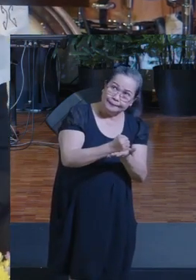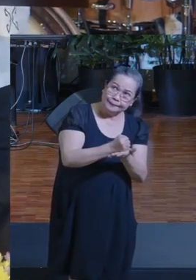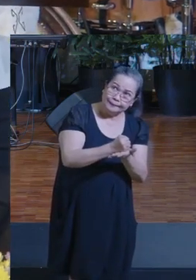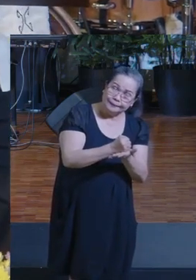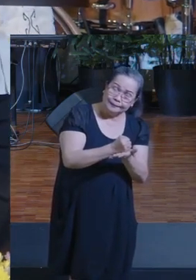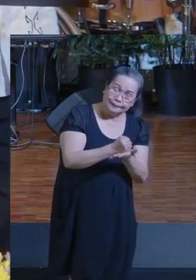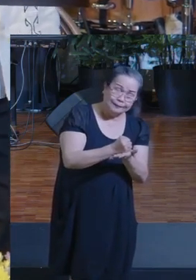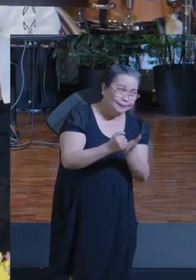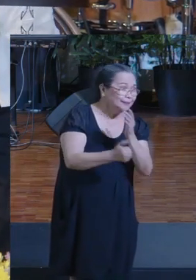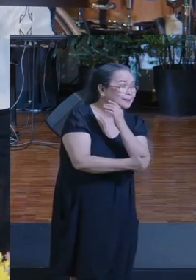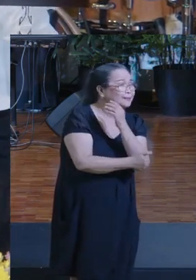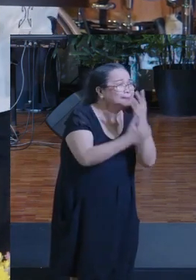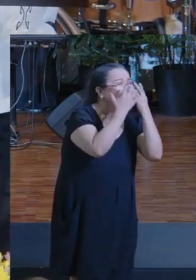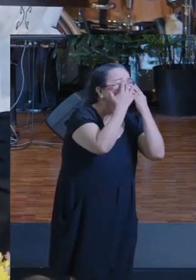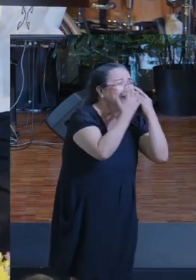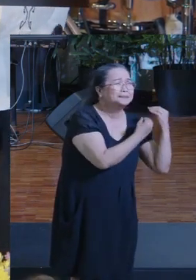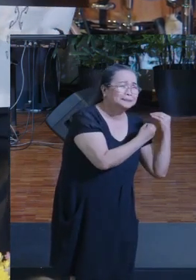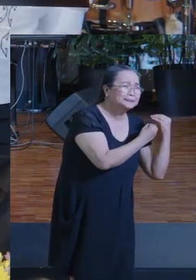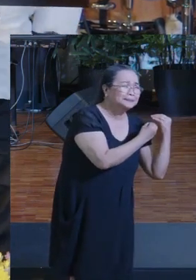natulog.